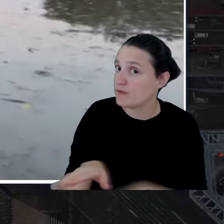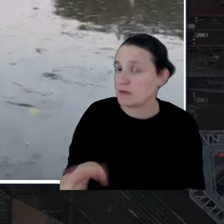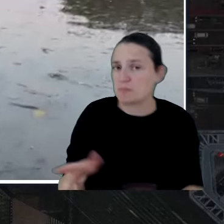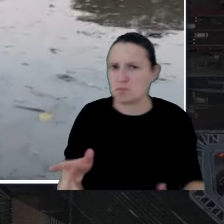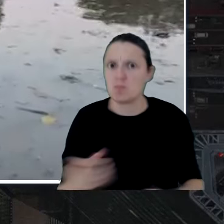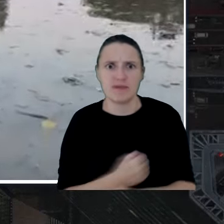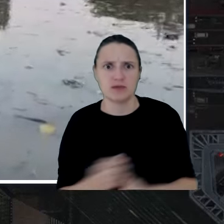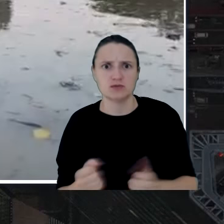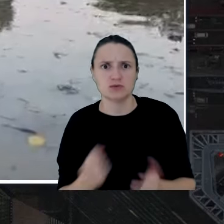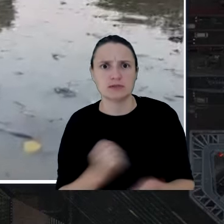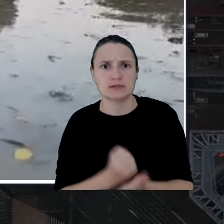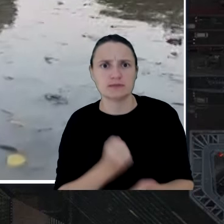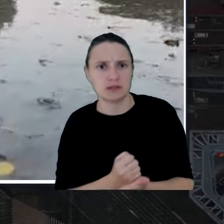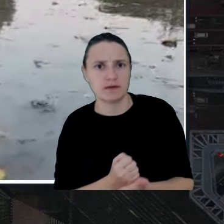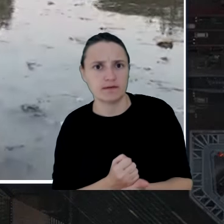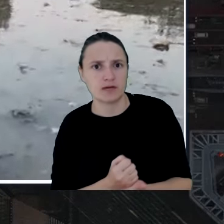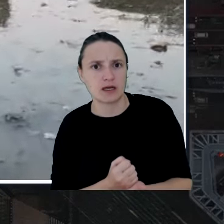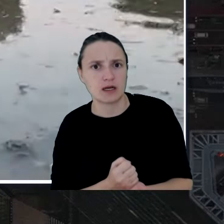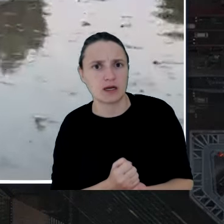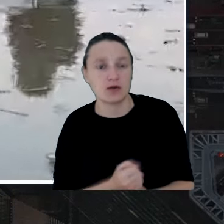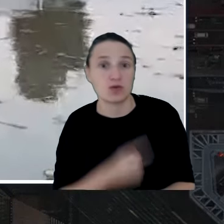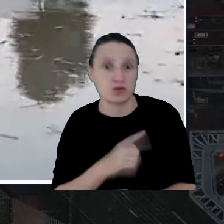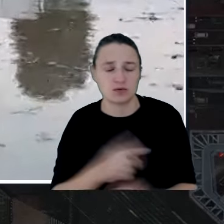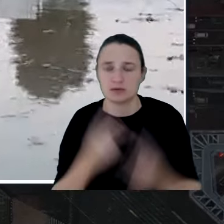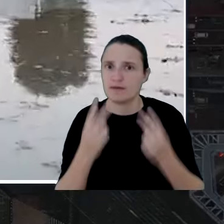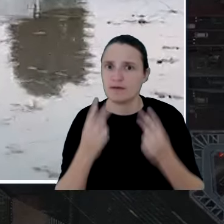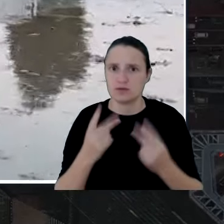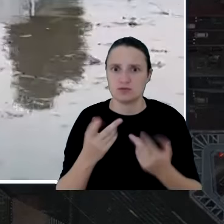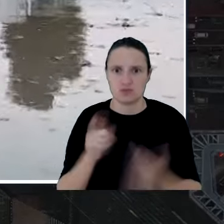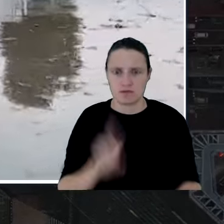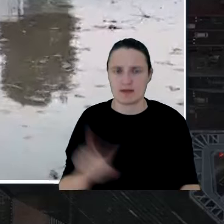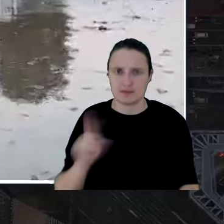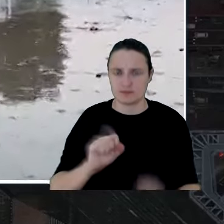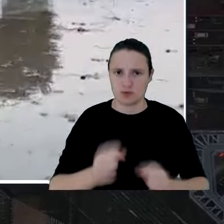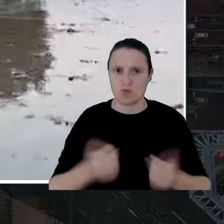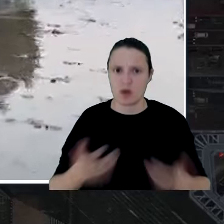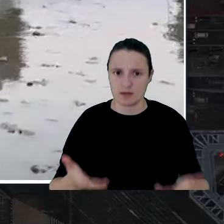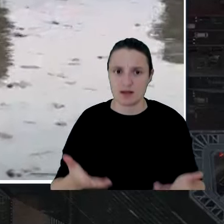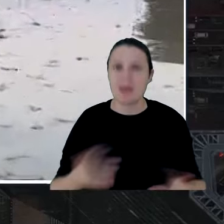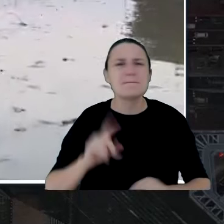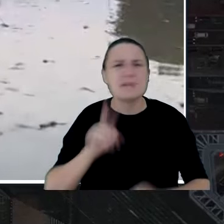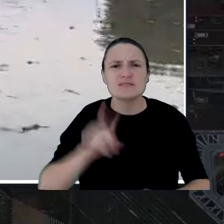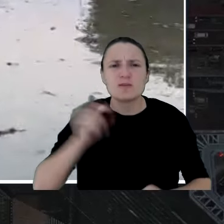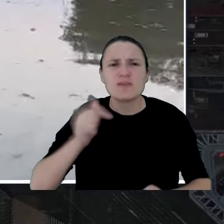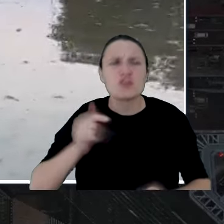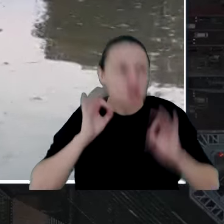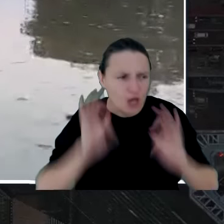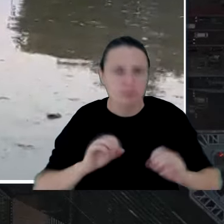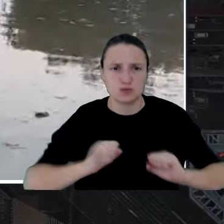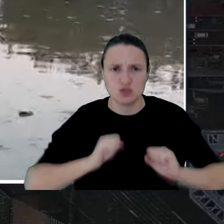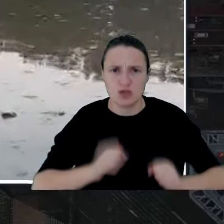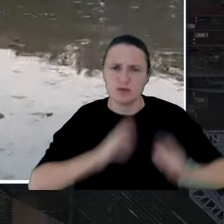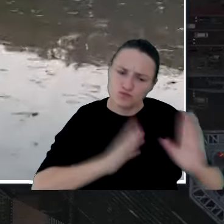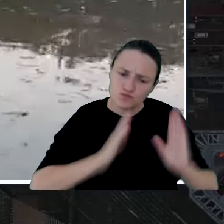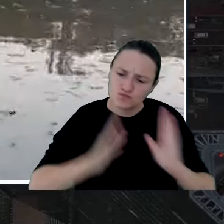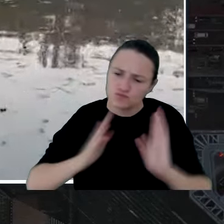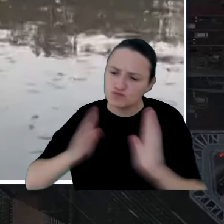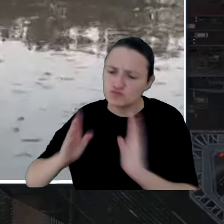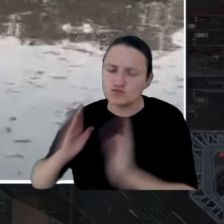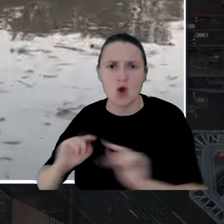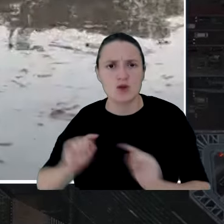i dotyka istoty funkcjonowania państwa. Państwa, które musi być sprawne i dobrze zorganizowane, a